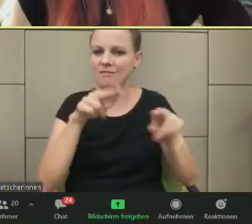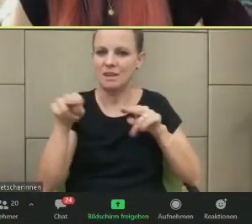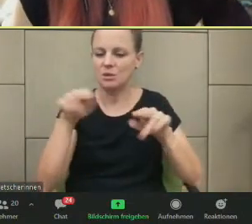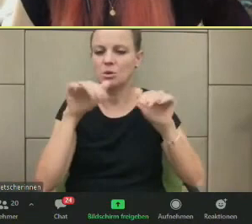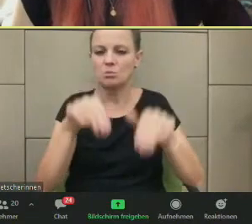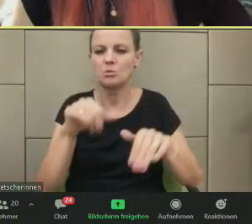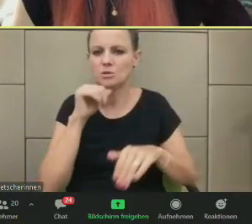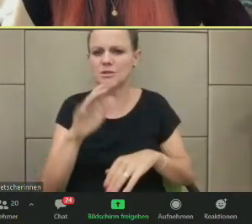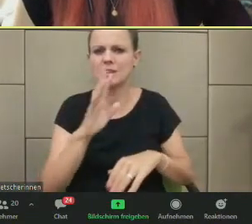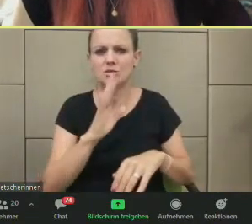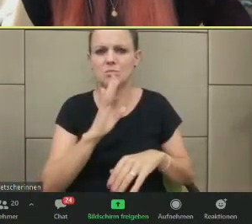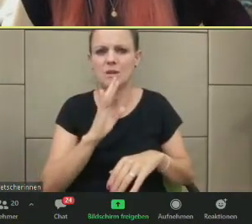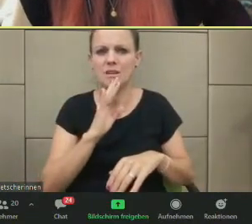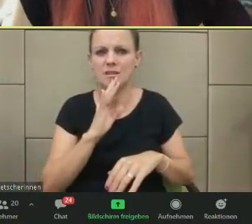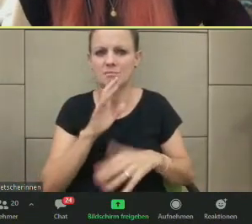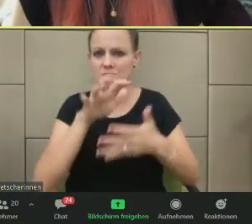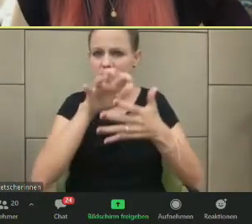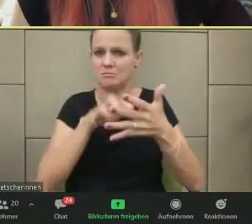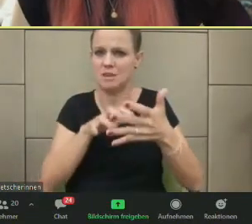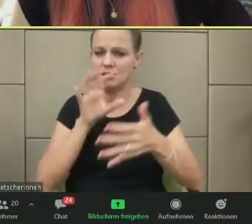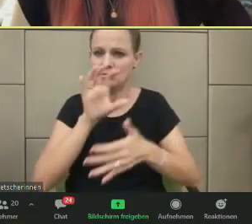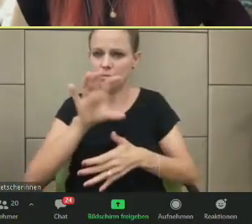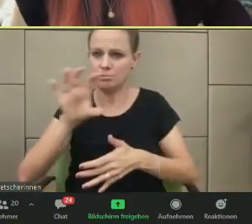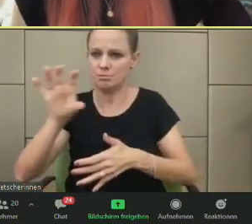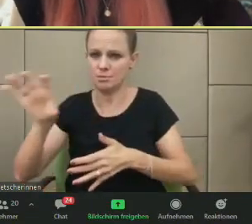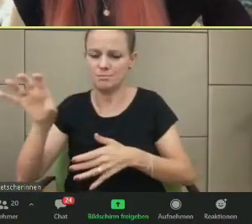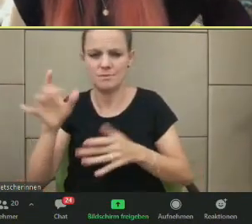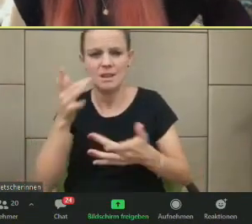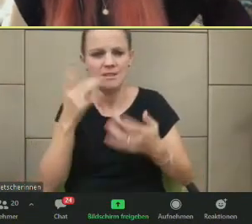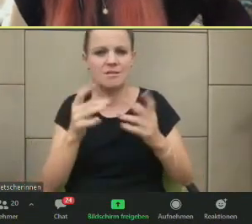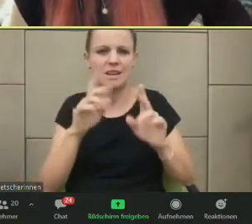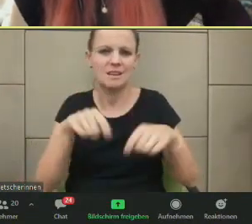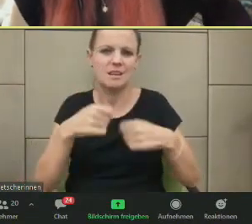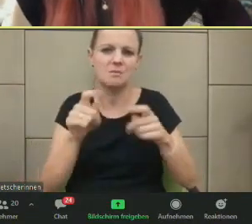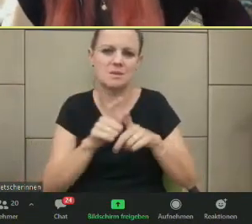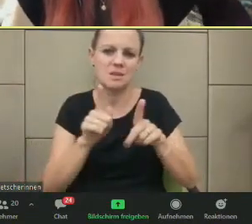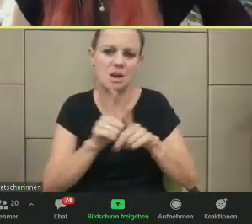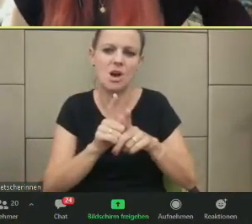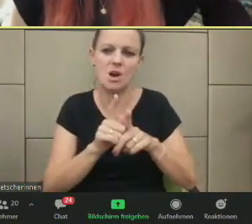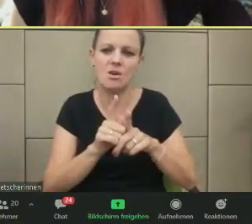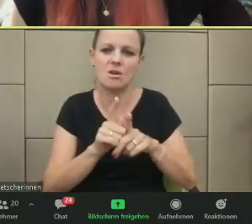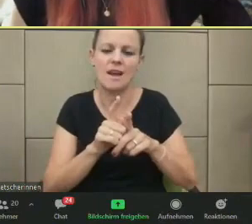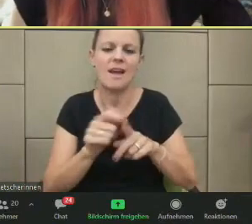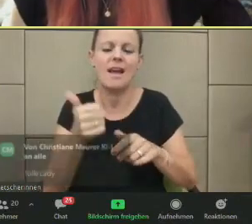mit Bildern beantworten kann. Vielleicht finde ich auch noch eins, wo sie spricht, weil sie spricht sehr genial.